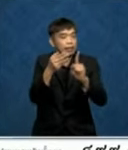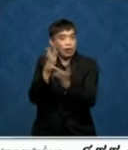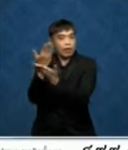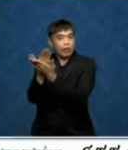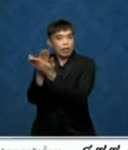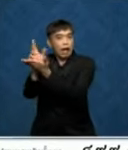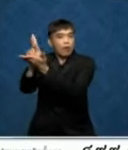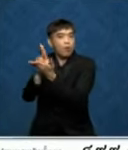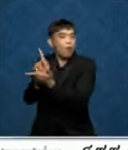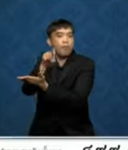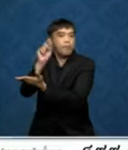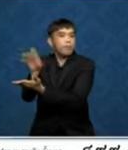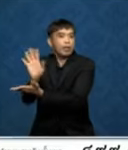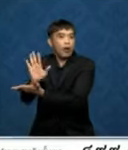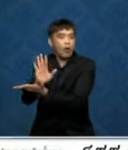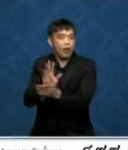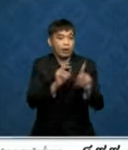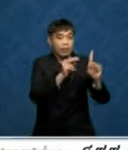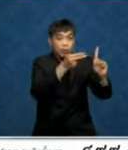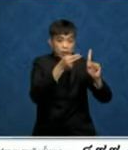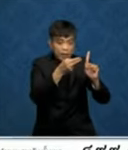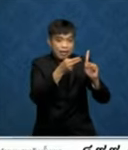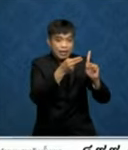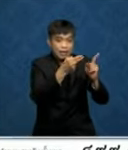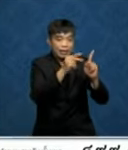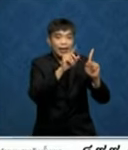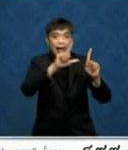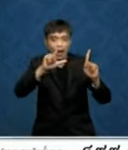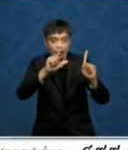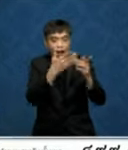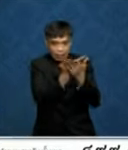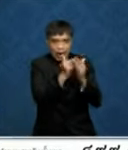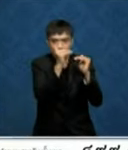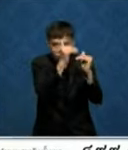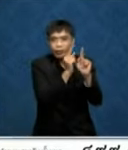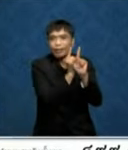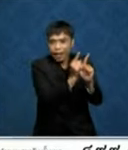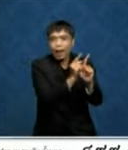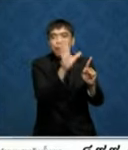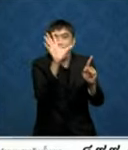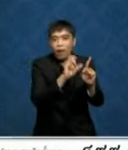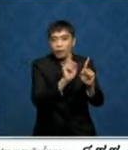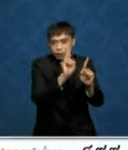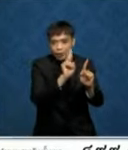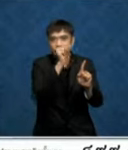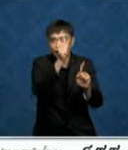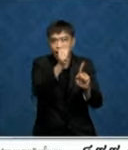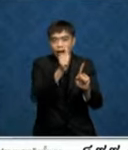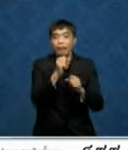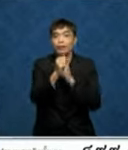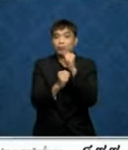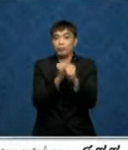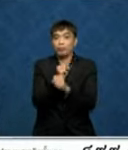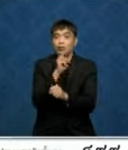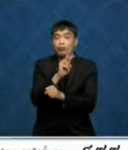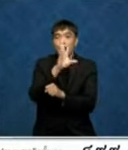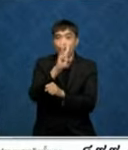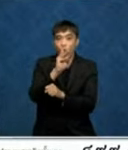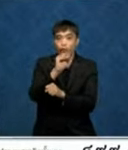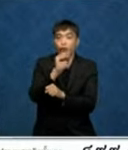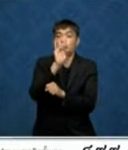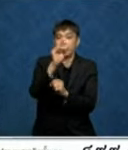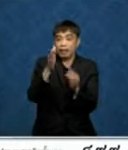ครับมีรายได้ 10,000 ก็เอามาใช้แค่ 10,000 และให้นำงบประมาณดังกล่าวนะครับไปใช้ในปี2567ภายในปีงบประ